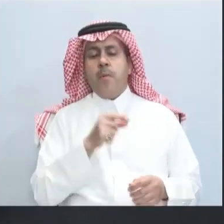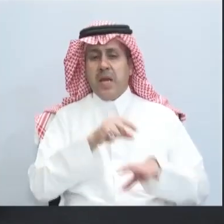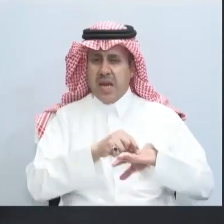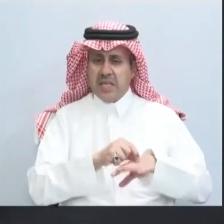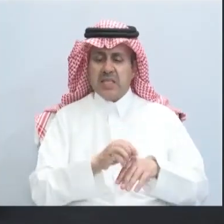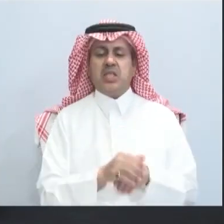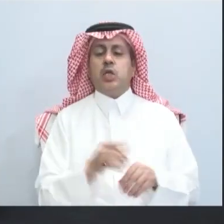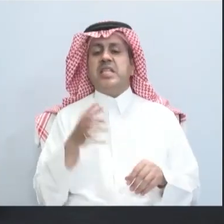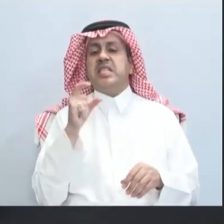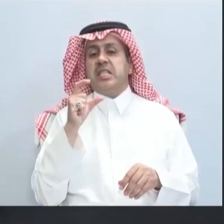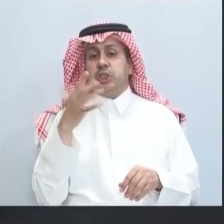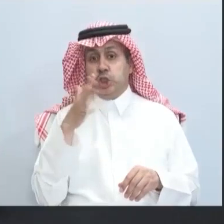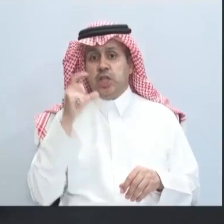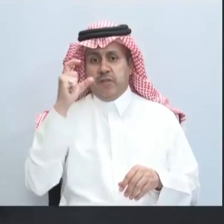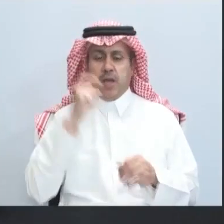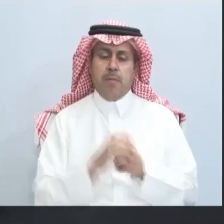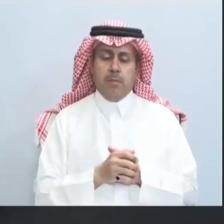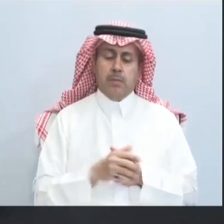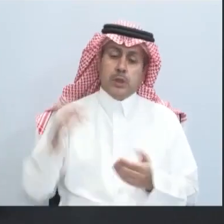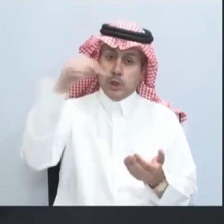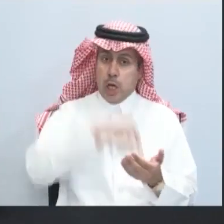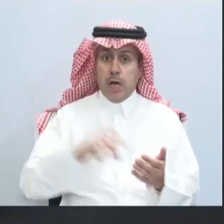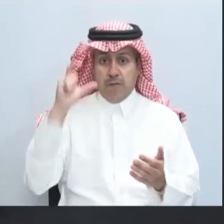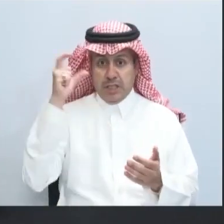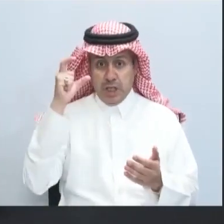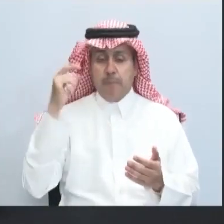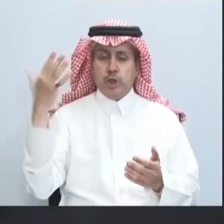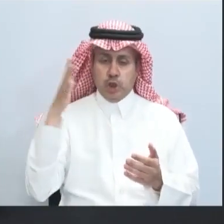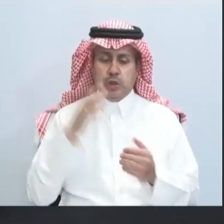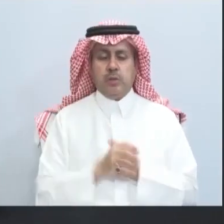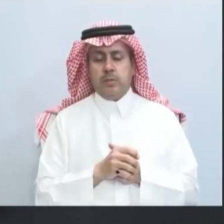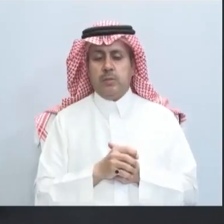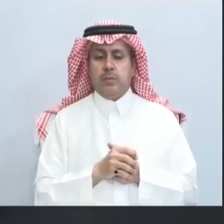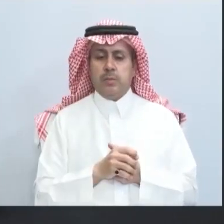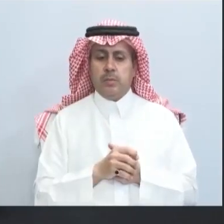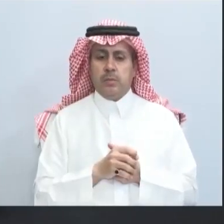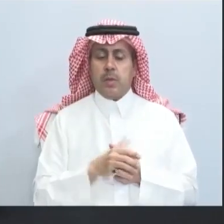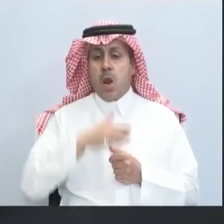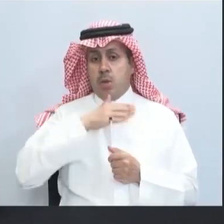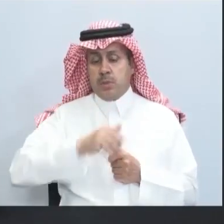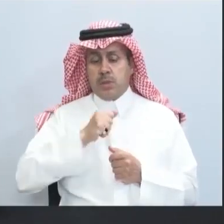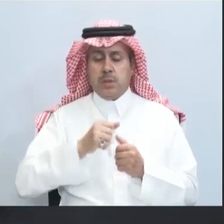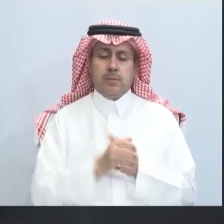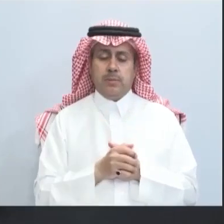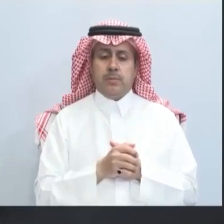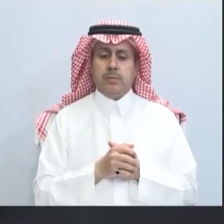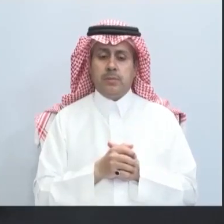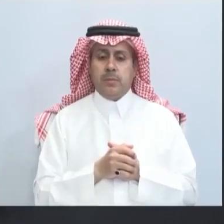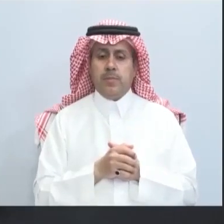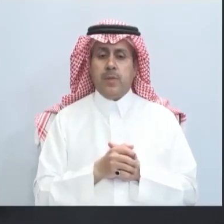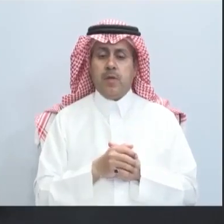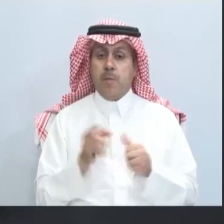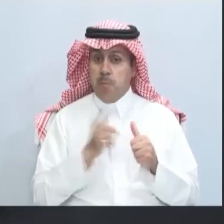حديثا ائك القوم مع النبي عليه الصلاه والسلام امنوا برسول الله صلى الله عليه وسلم فلم تحرم بعض